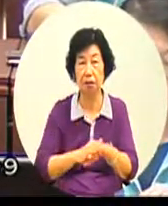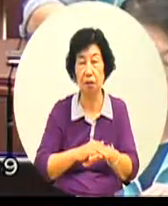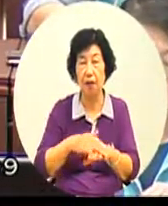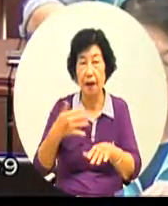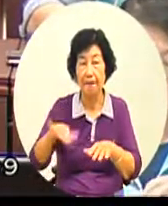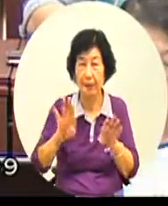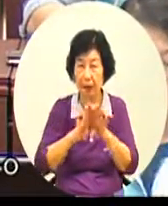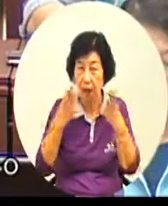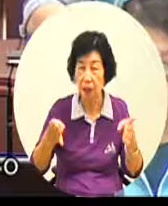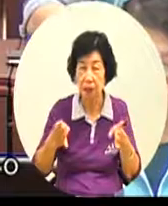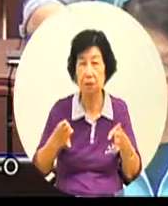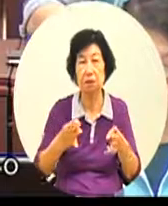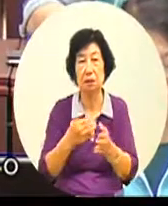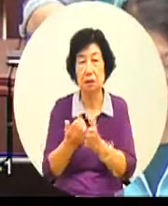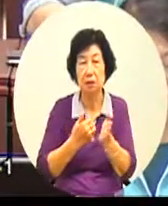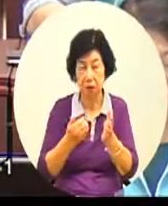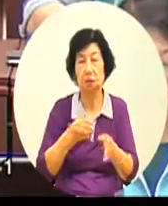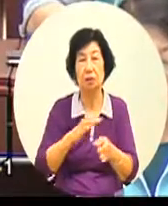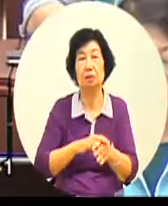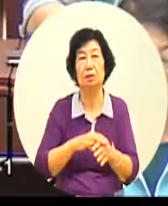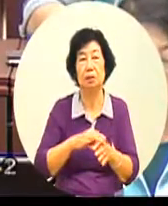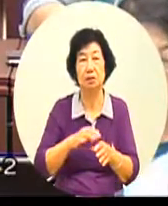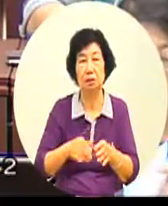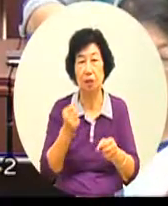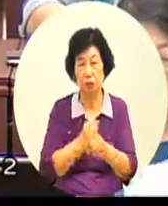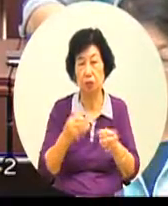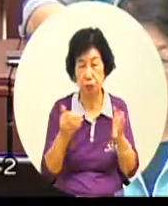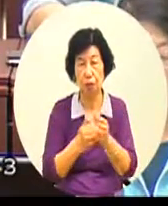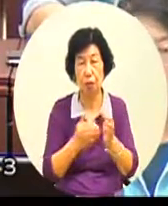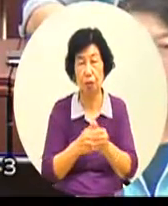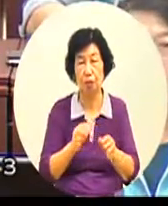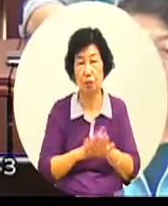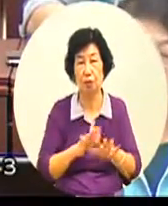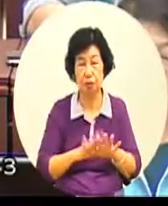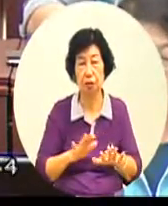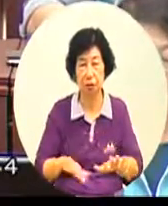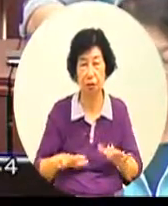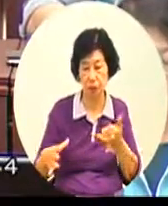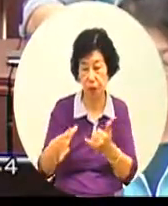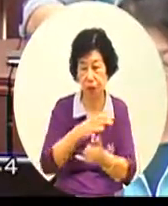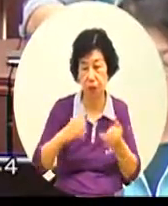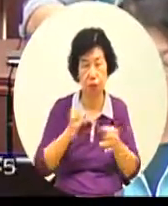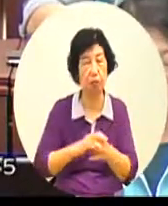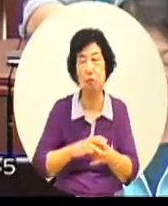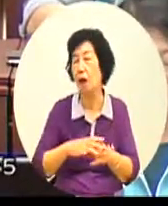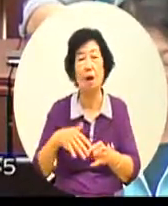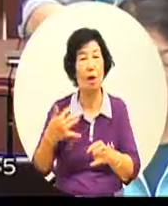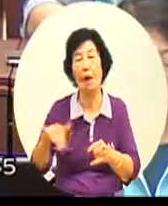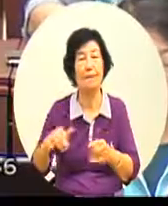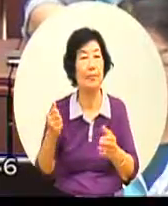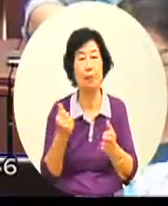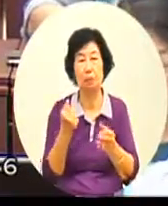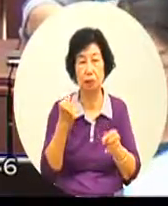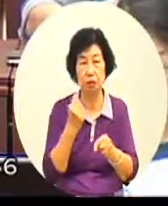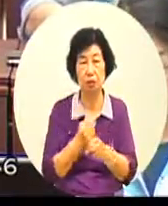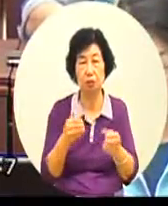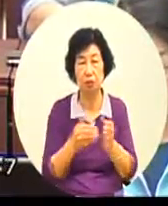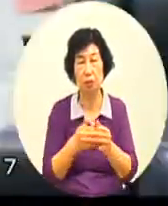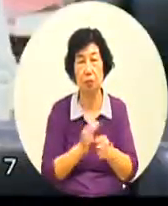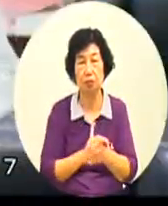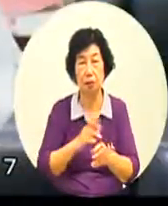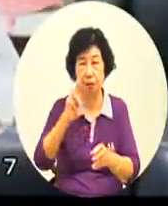是全国目前各县市几乎都没有办法达到、 就是、 所以我们还是在持续努力当中， 就是今年底